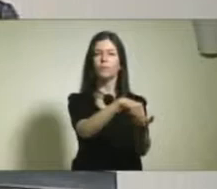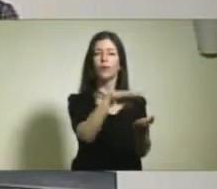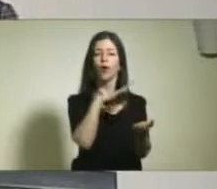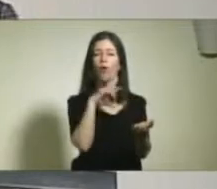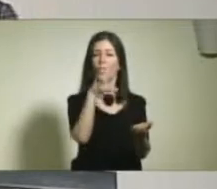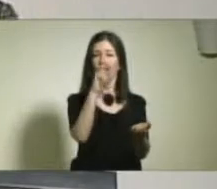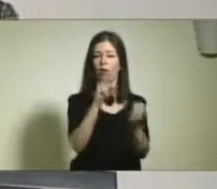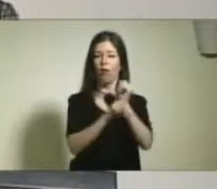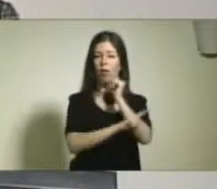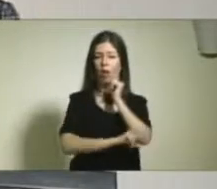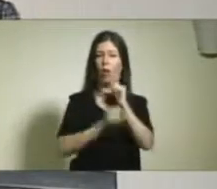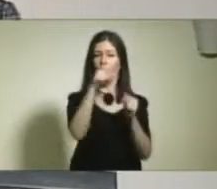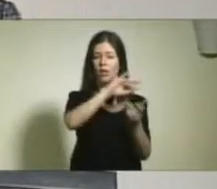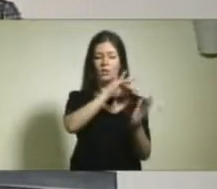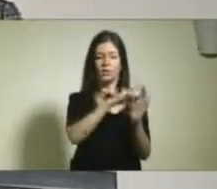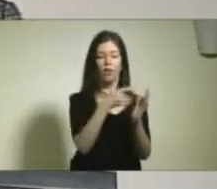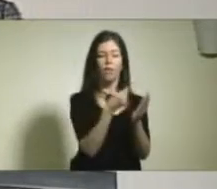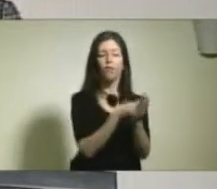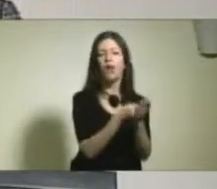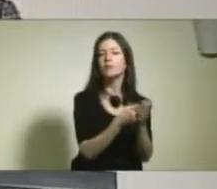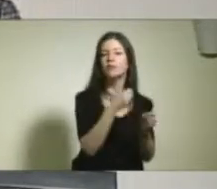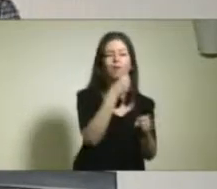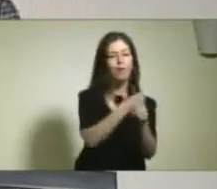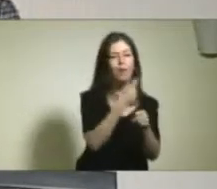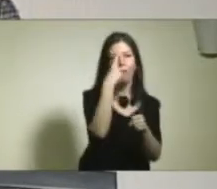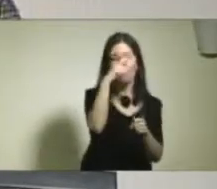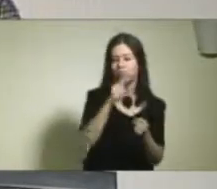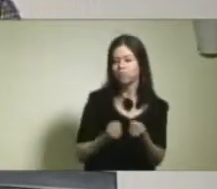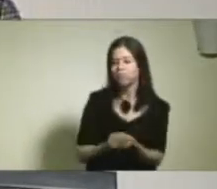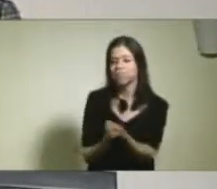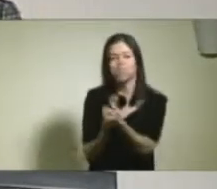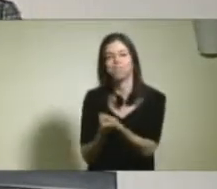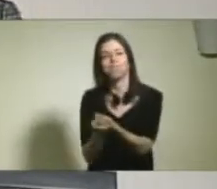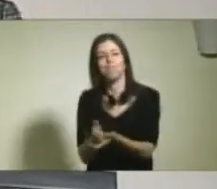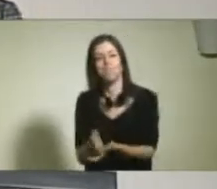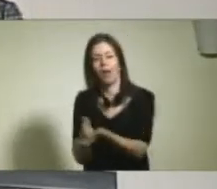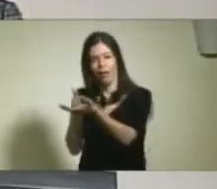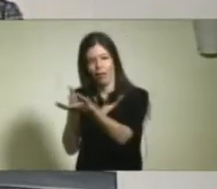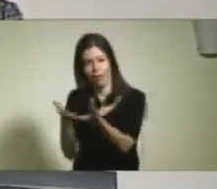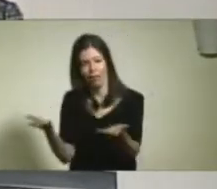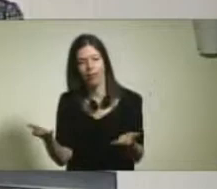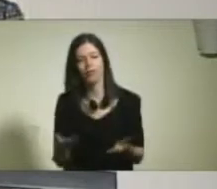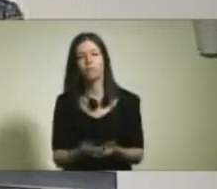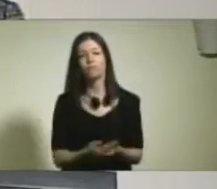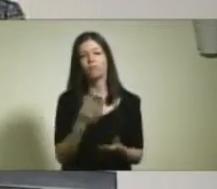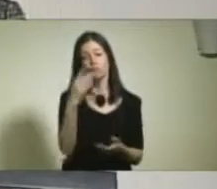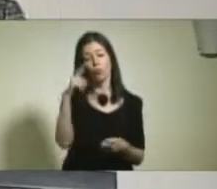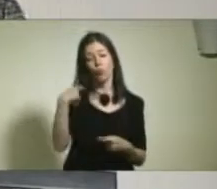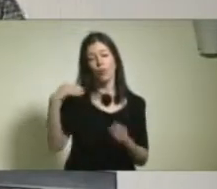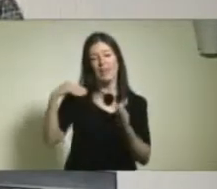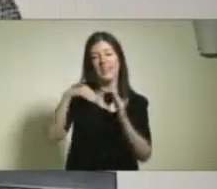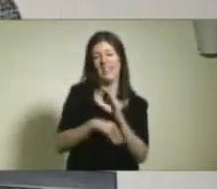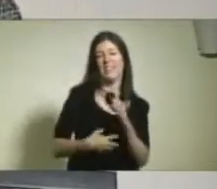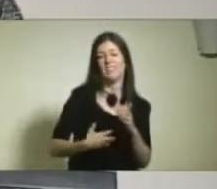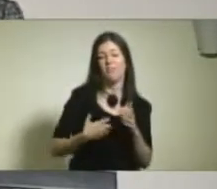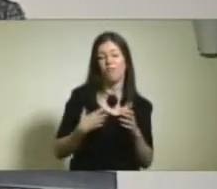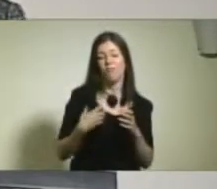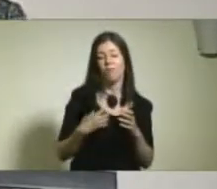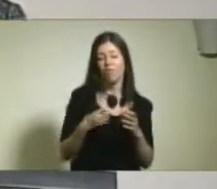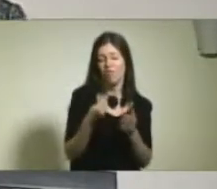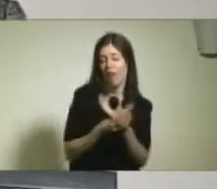agents du centre financier qui travaillent pour aider dans ce service. Alors donc, comme je vous disais, la crise financière accentuait la